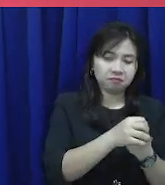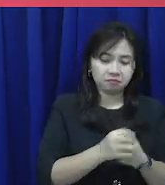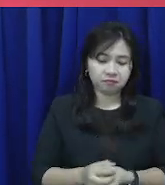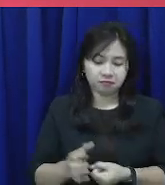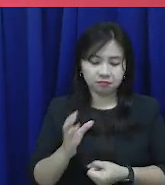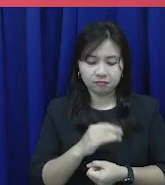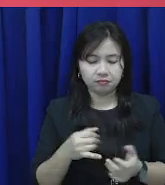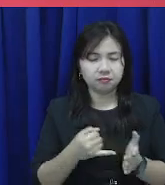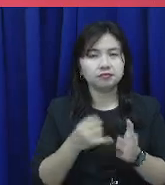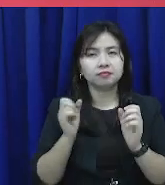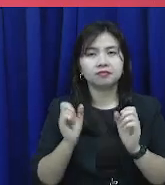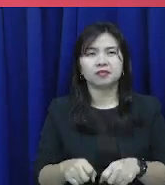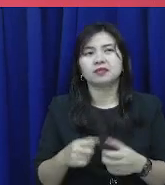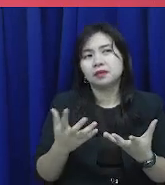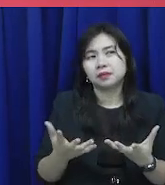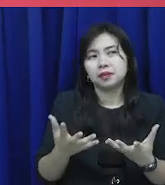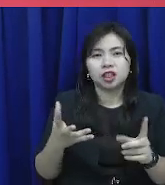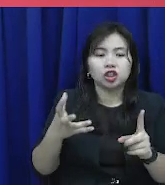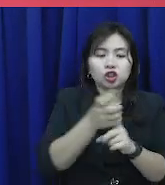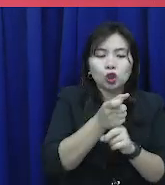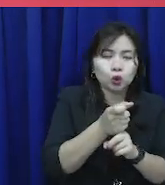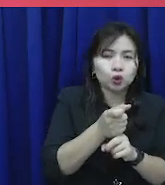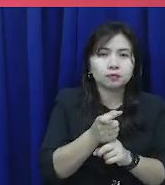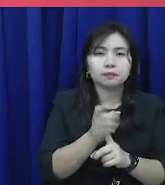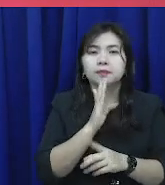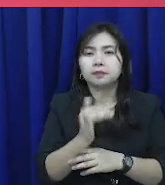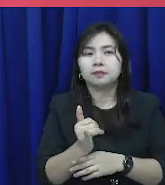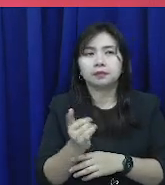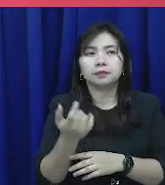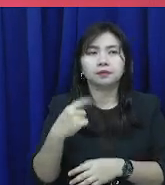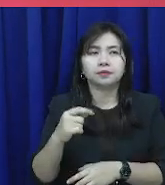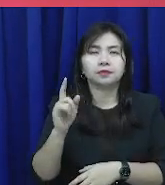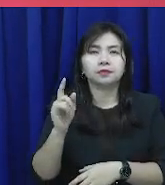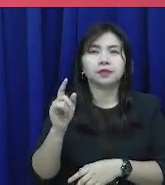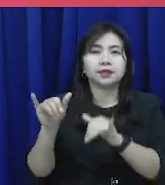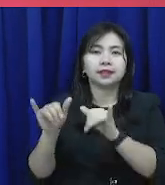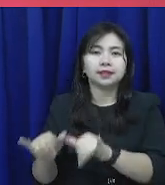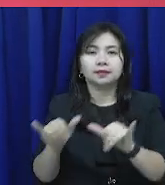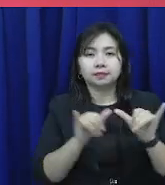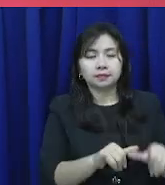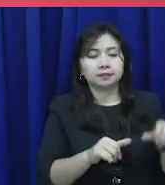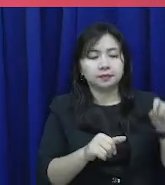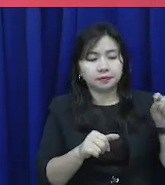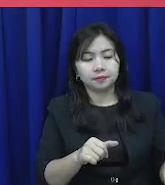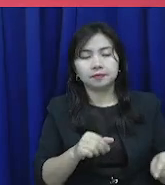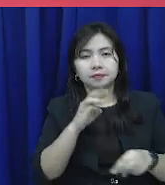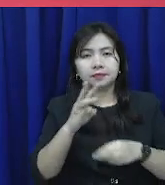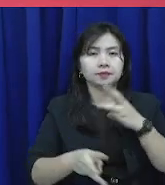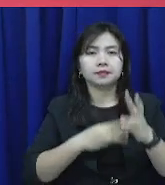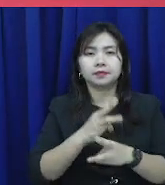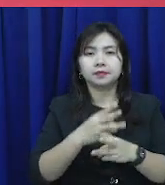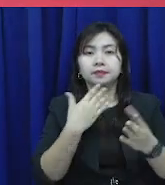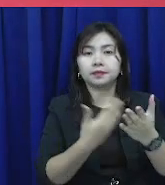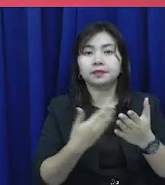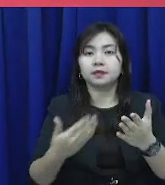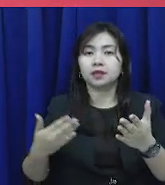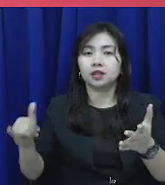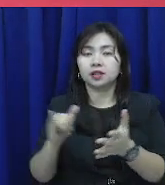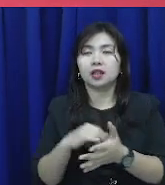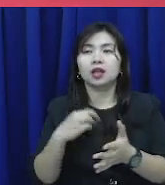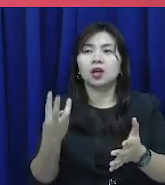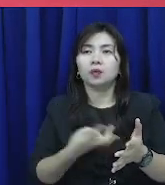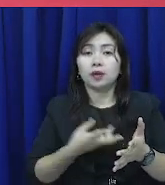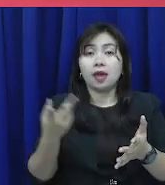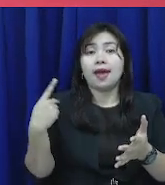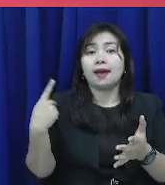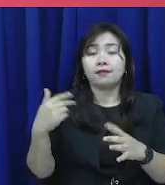it can be possibly choked Up by ano by the system of the World by the things that we hold on to ourselves